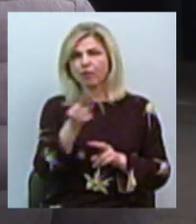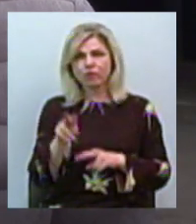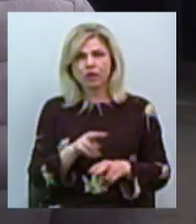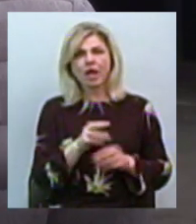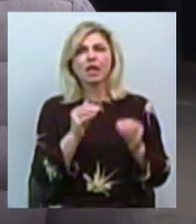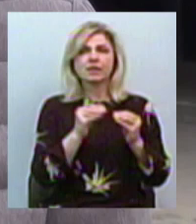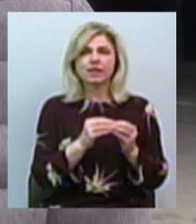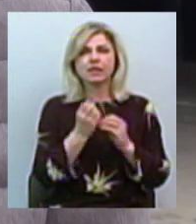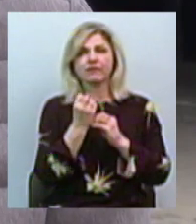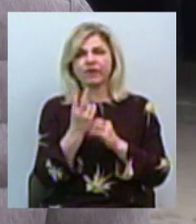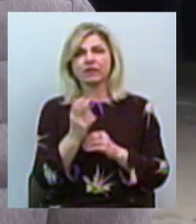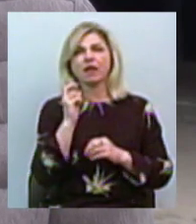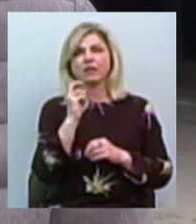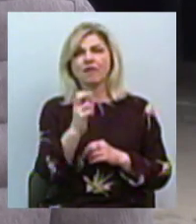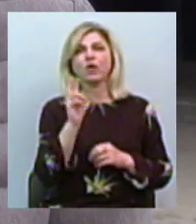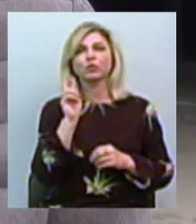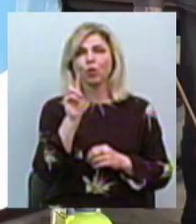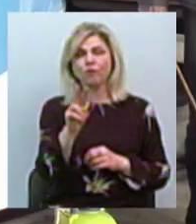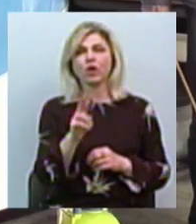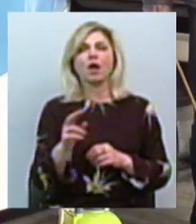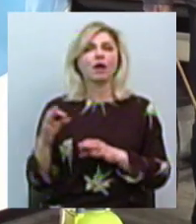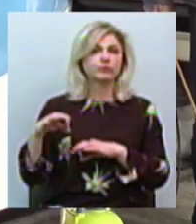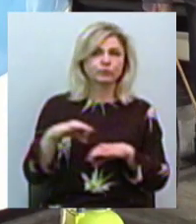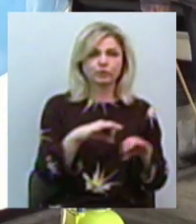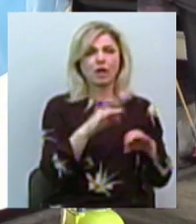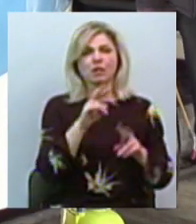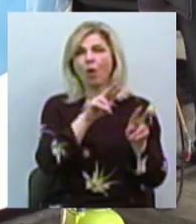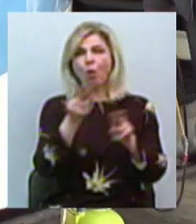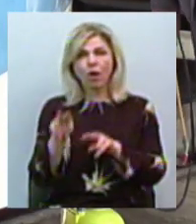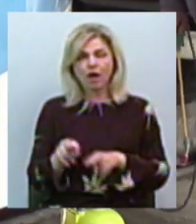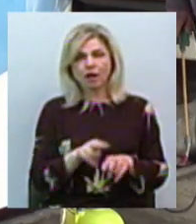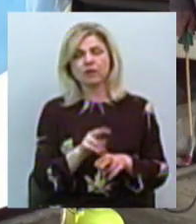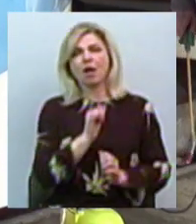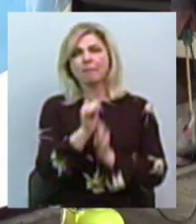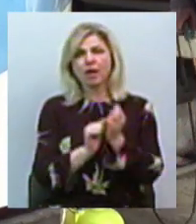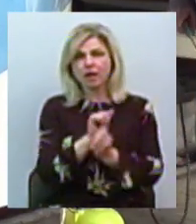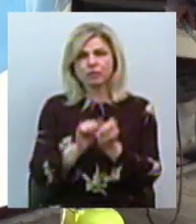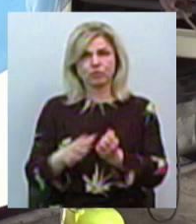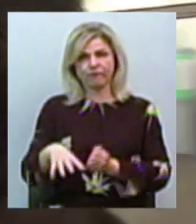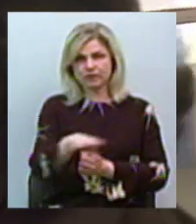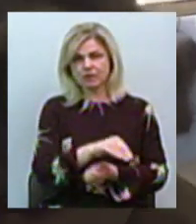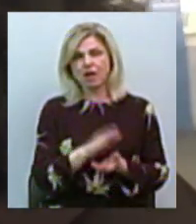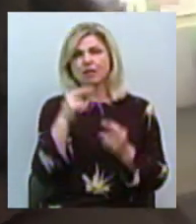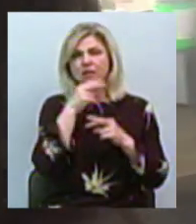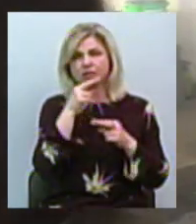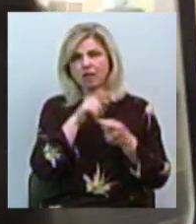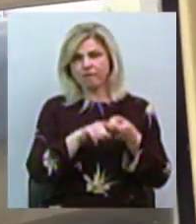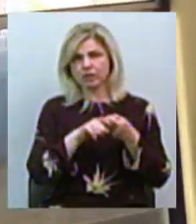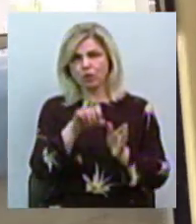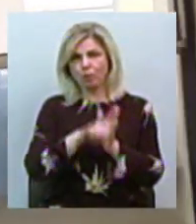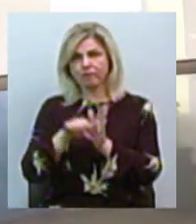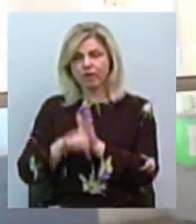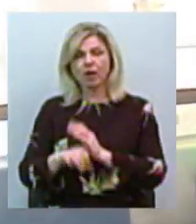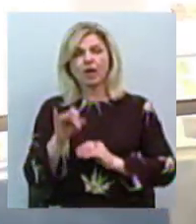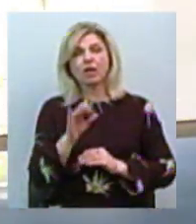або тролейбусів у денний час заходять на огляд, прибираються, миються, проводяться дезінфекційні роботи. Потім